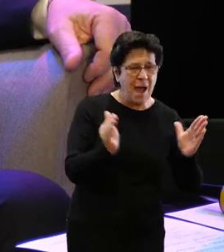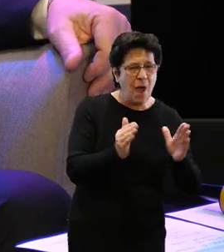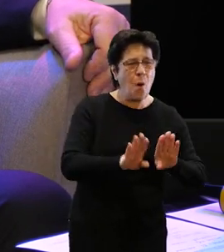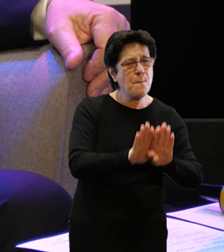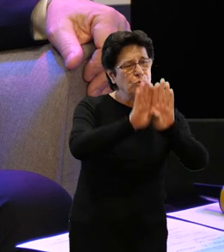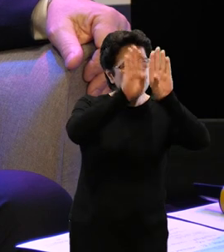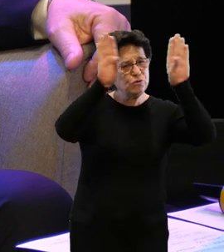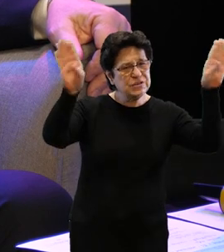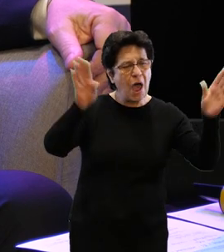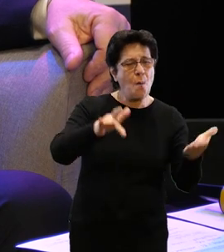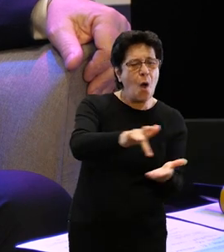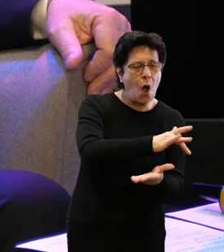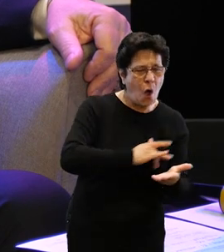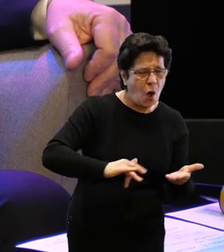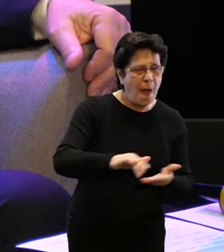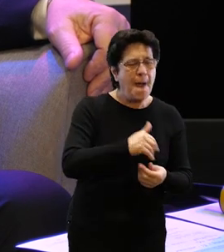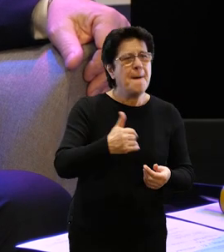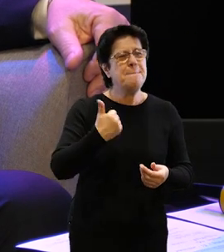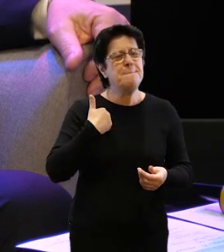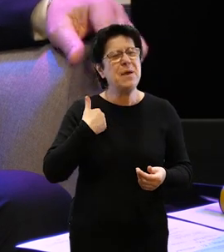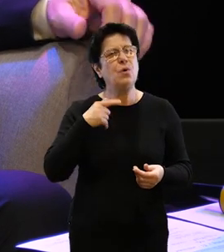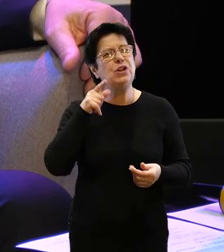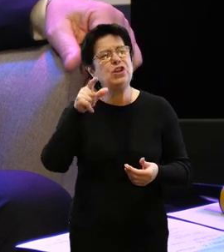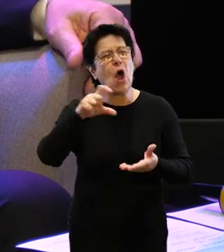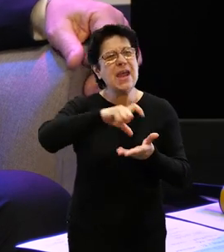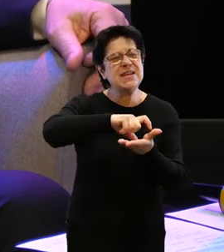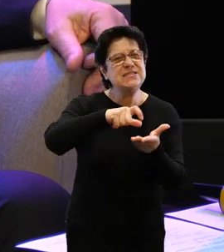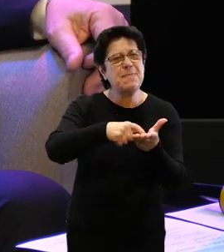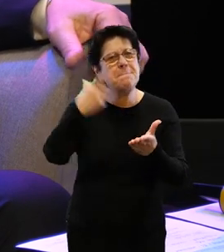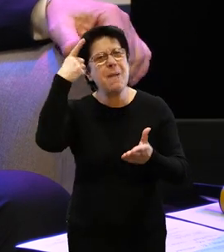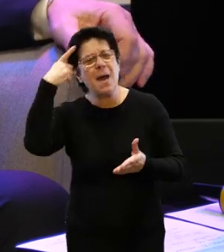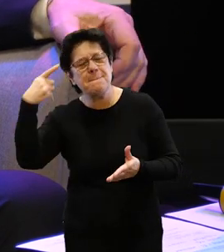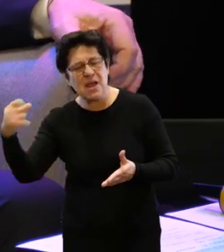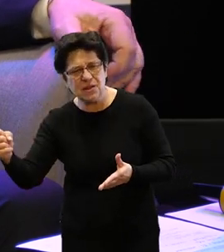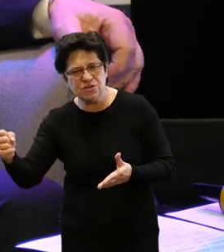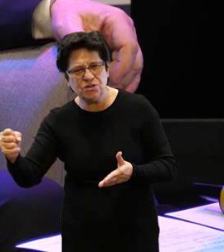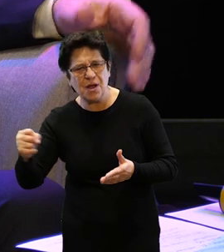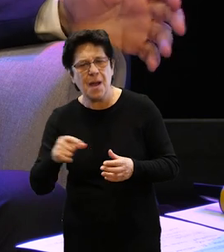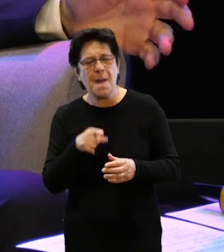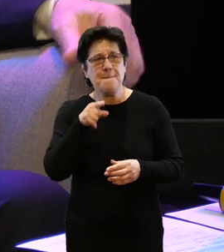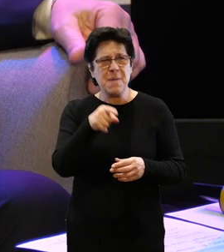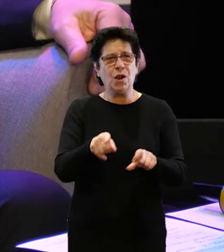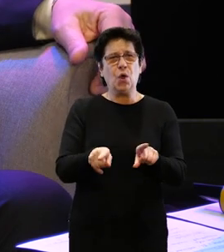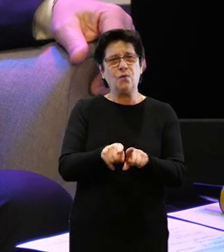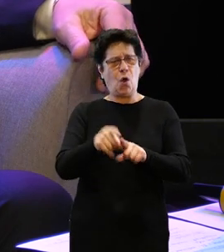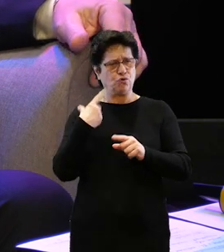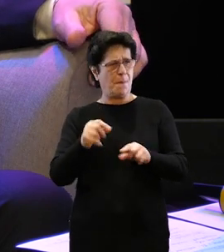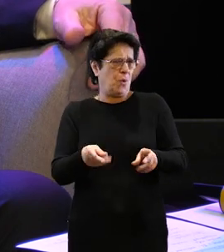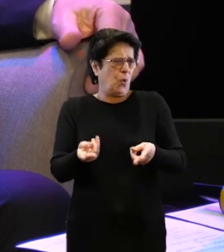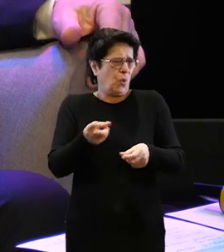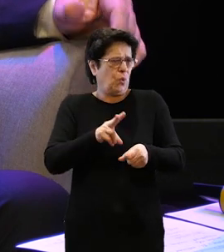rejestrowe były to izby pamięci były to skanseny i byli to też kolekcjonerzy bo